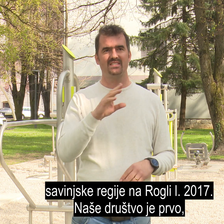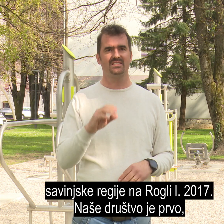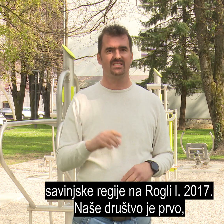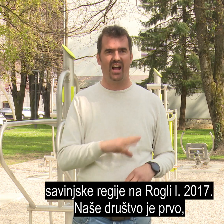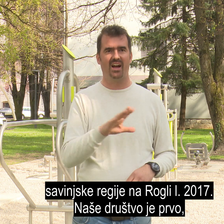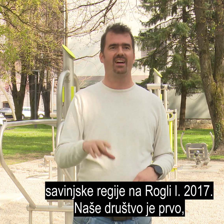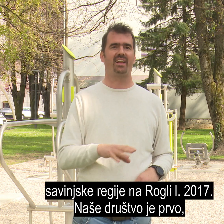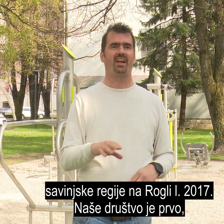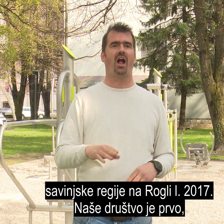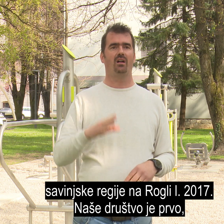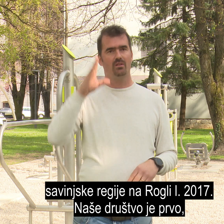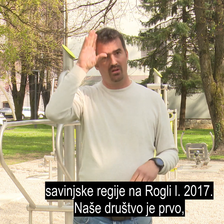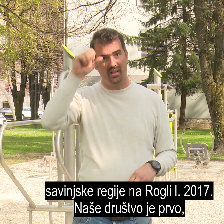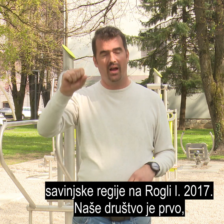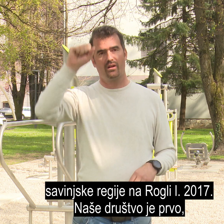na Rogli